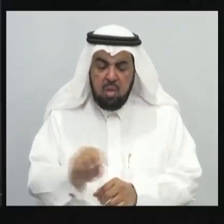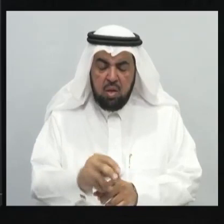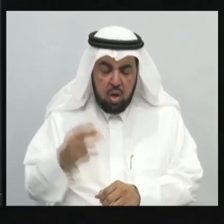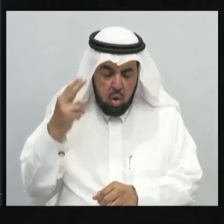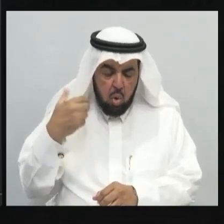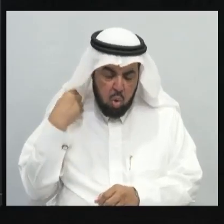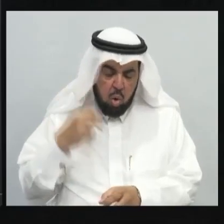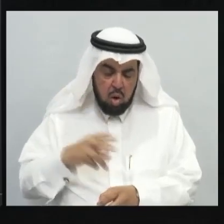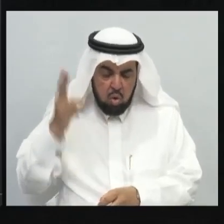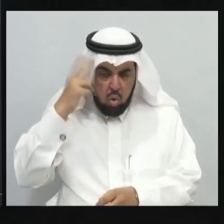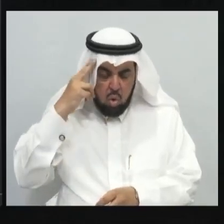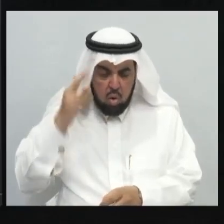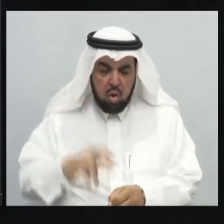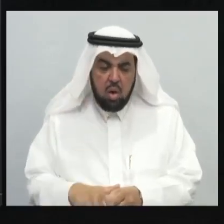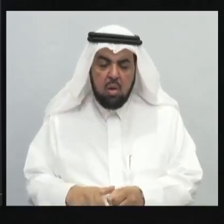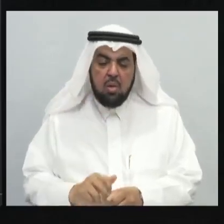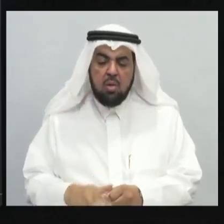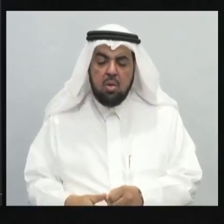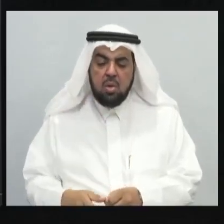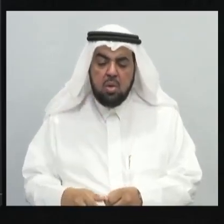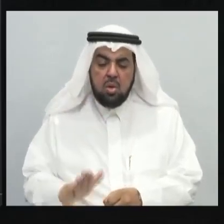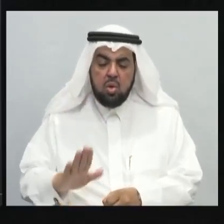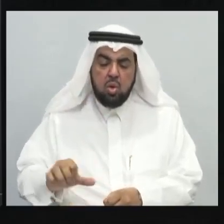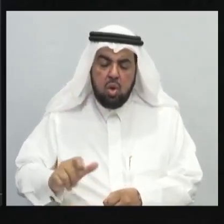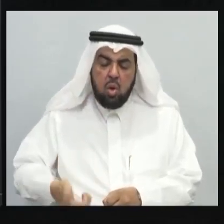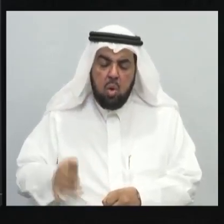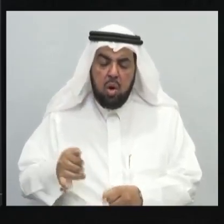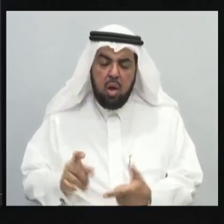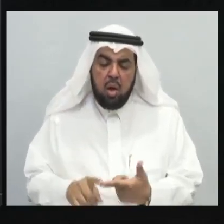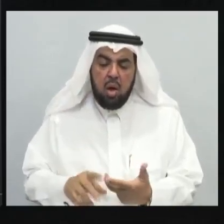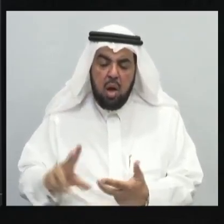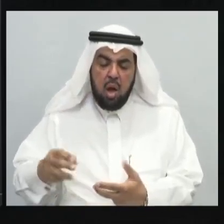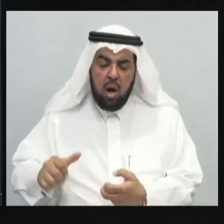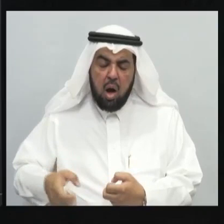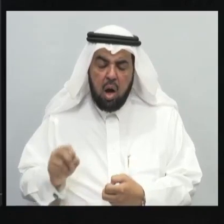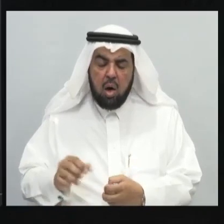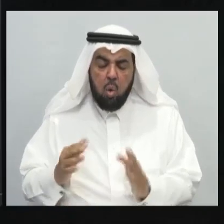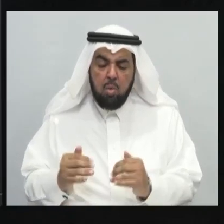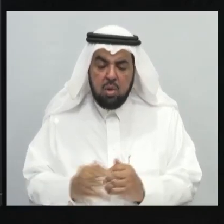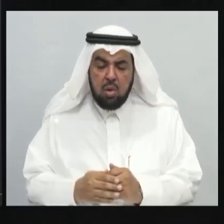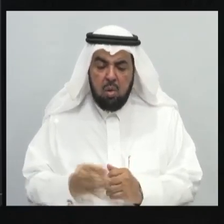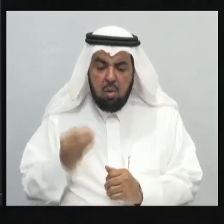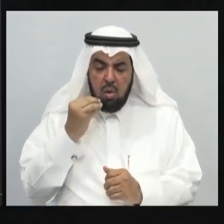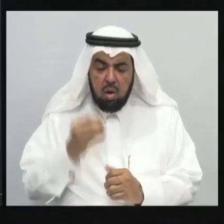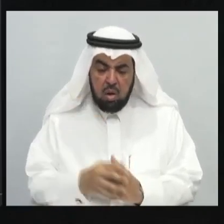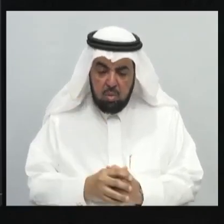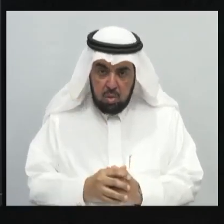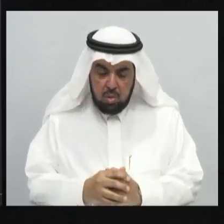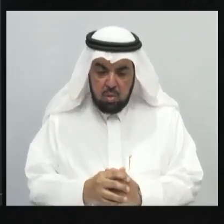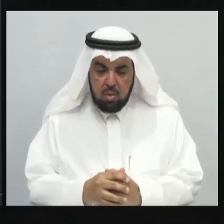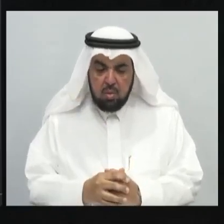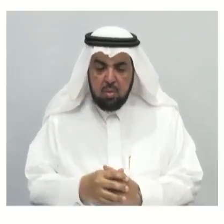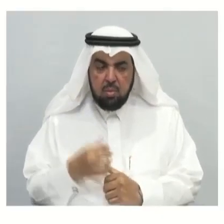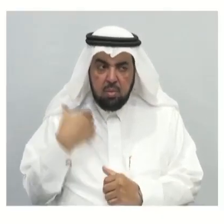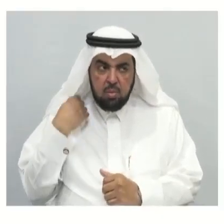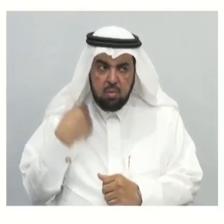ذكرناها المملكه العربيه السعوديه وايضا احسنتم سوريا والعراق ومصر واليمن